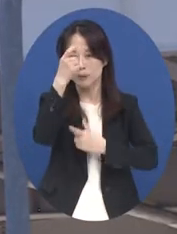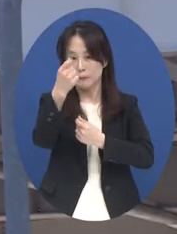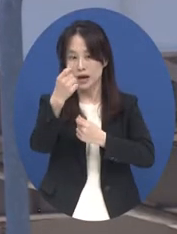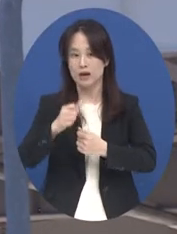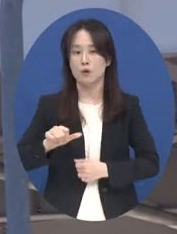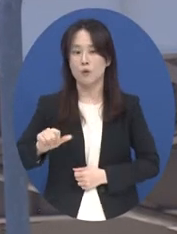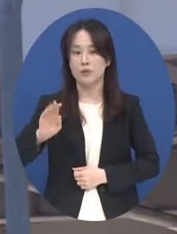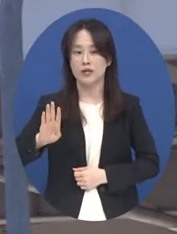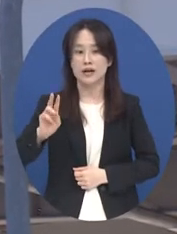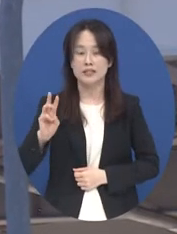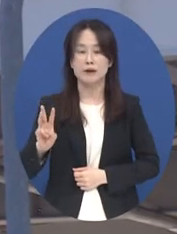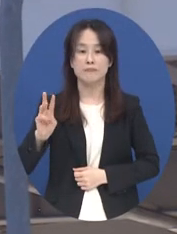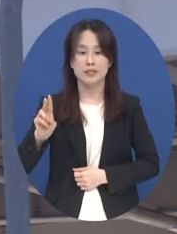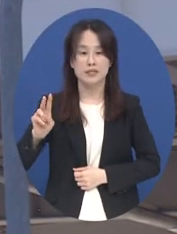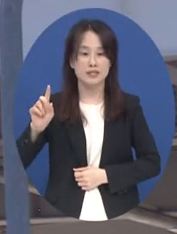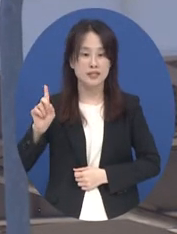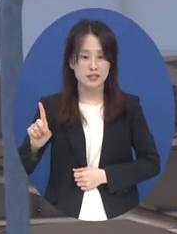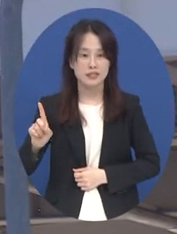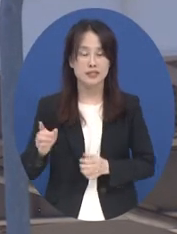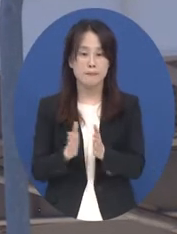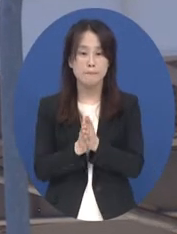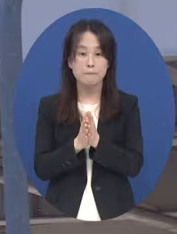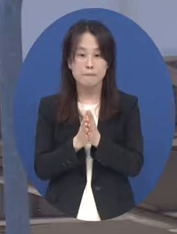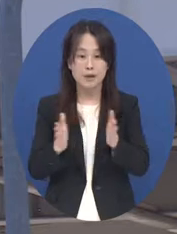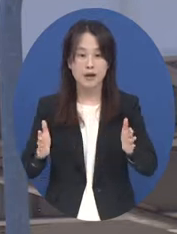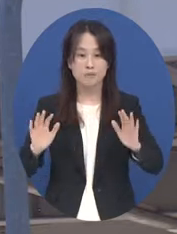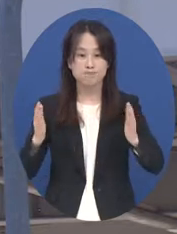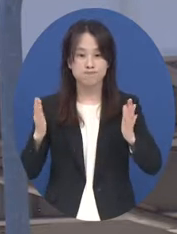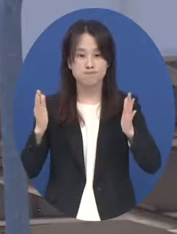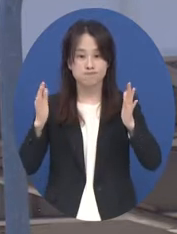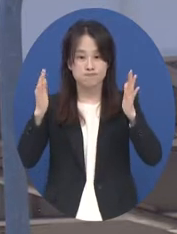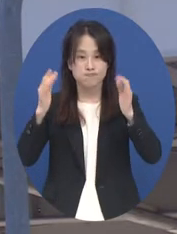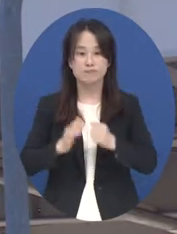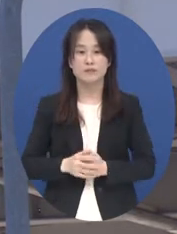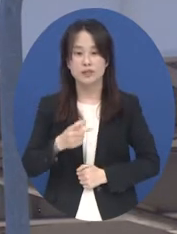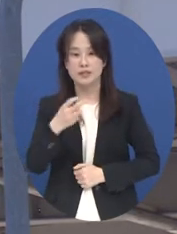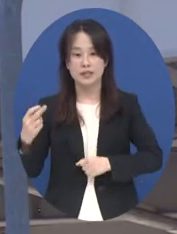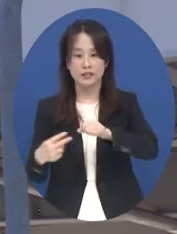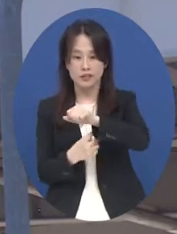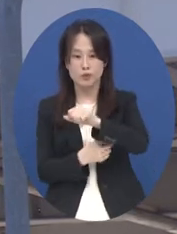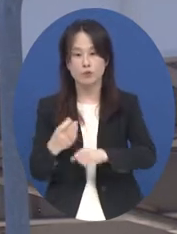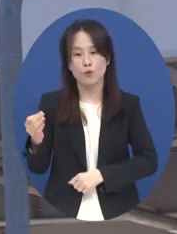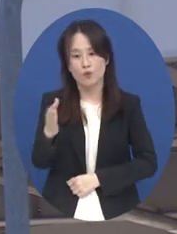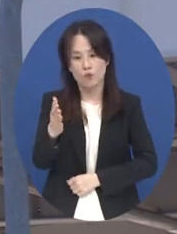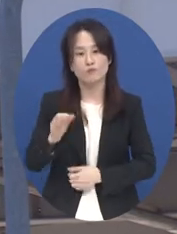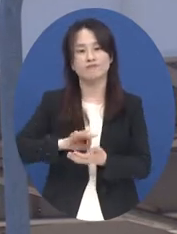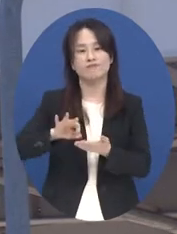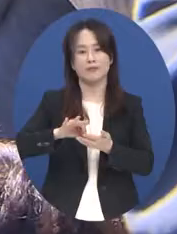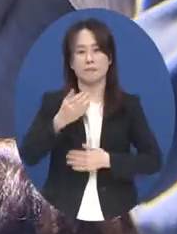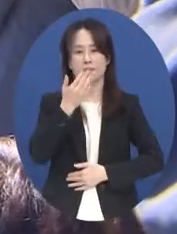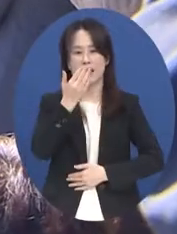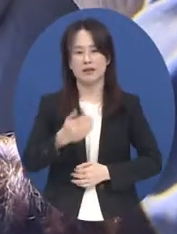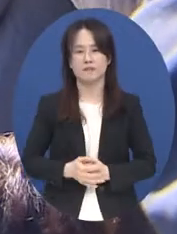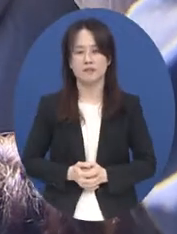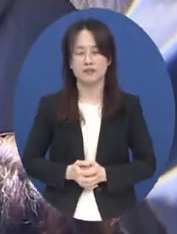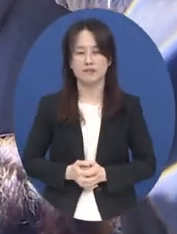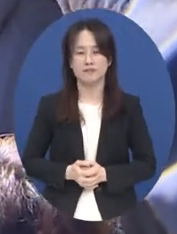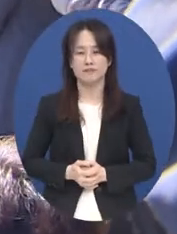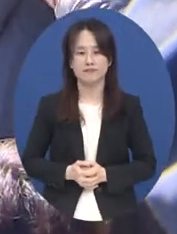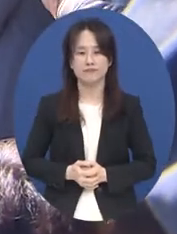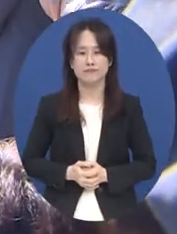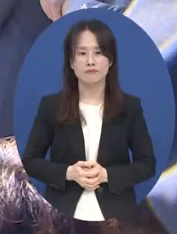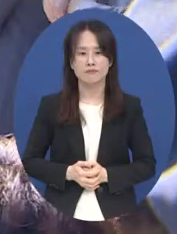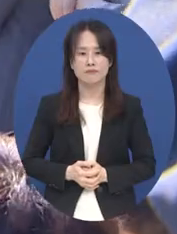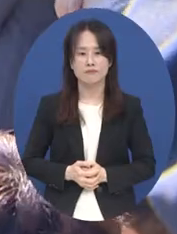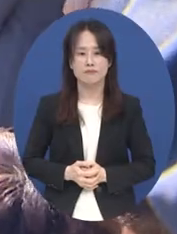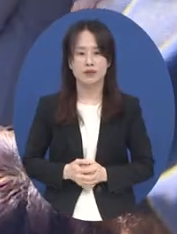3, 2, 1, 박수 부탁드립니다. 일산대교는 이제 무료 통행길입니다. 이 낭보의